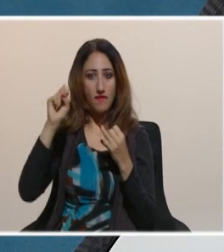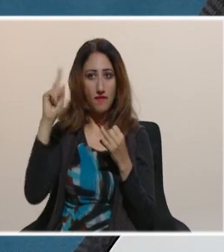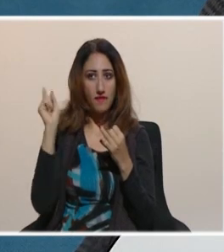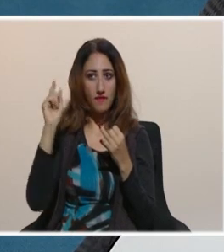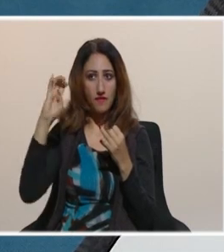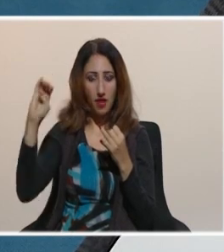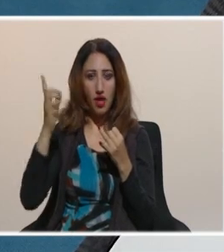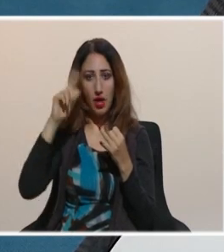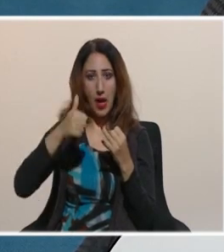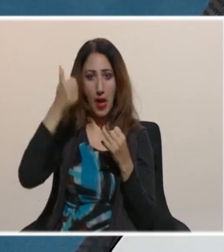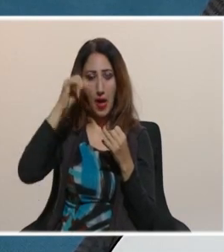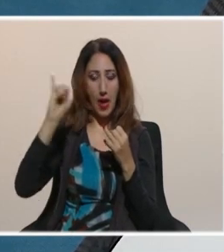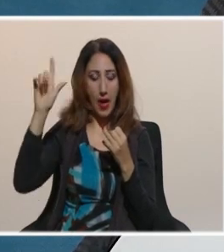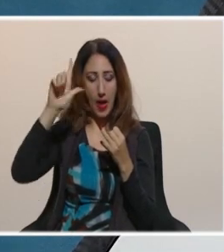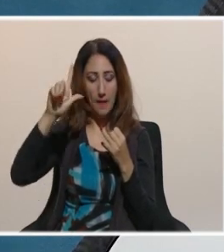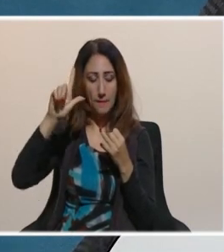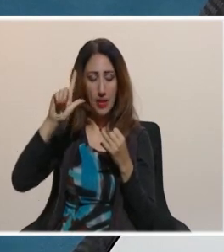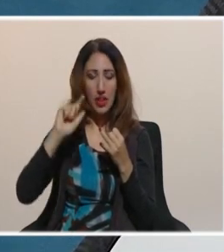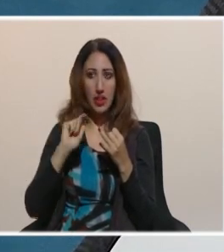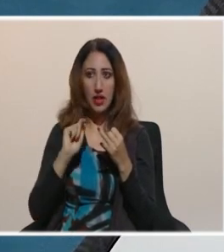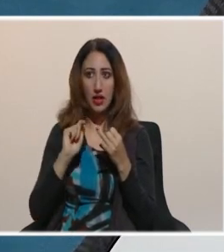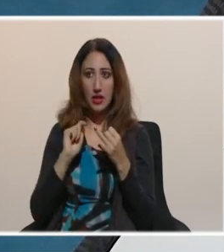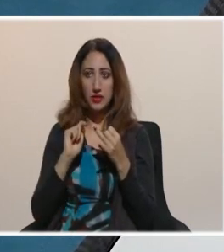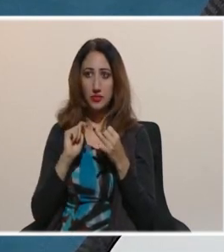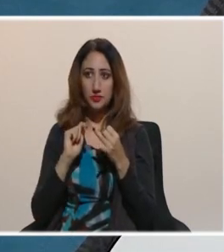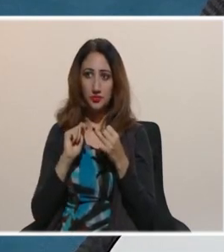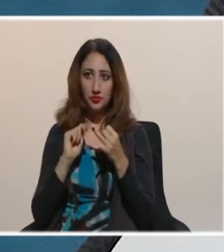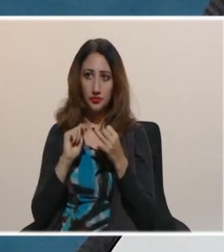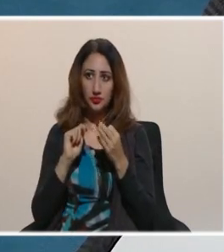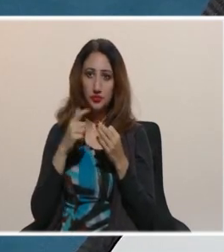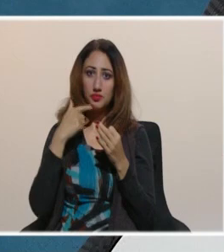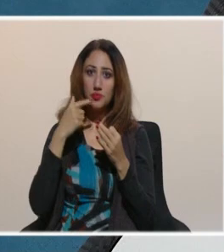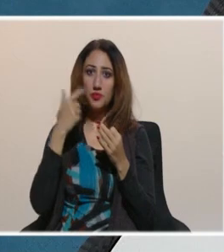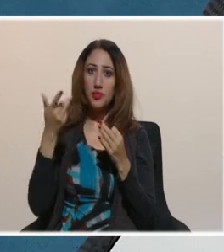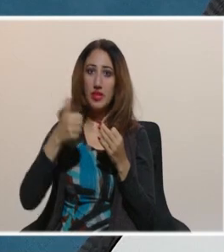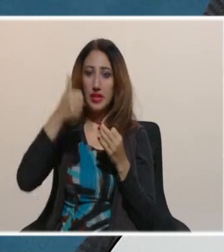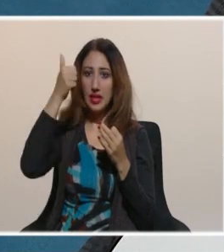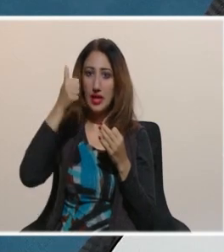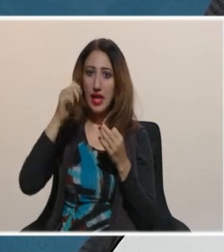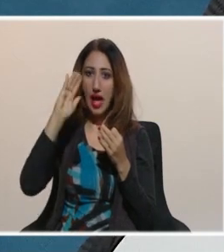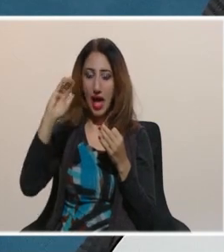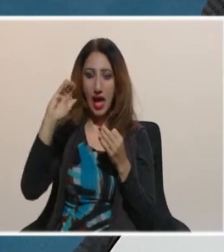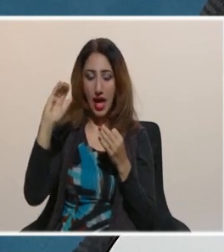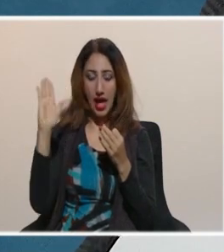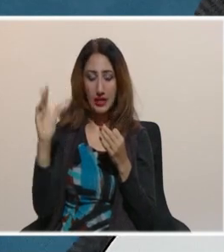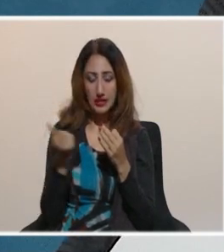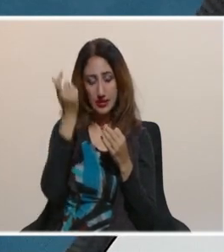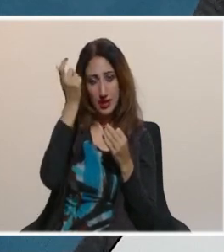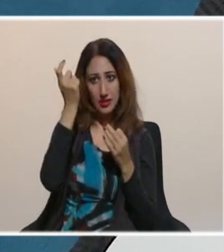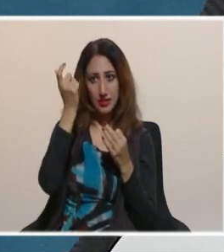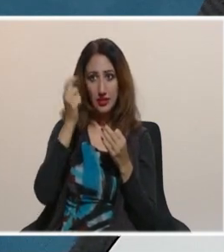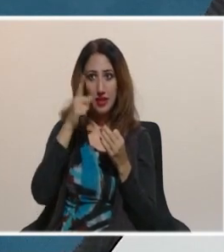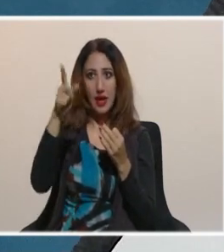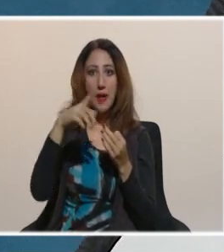امل انسان، عم حسام توفيق، عم حسام توفيق، حسن ايش ايش، دول بتوع